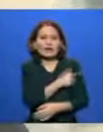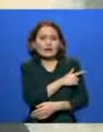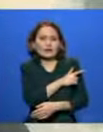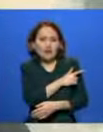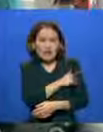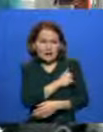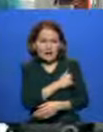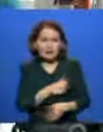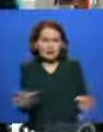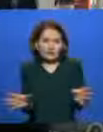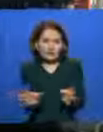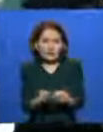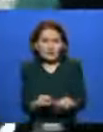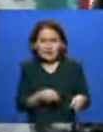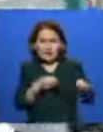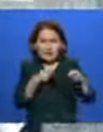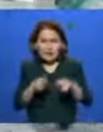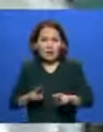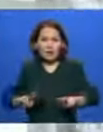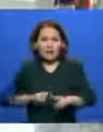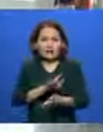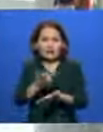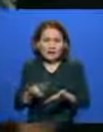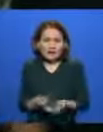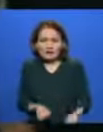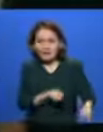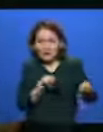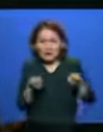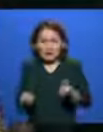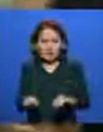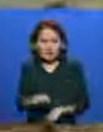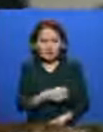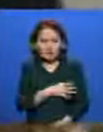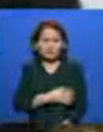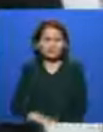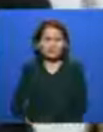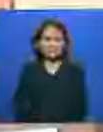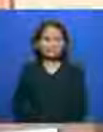кеңес оны санитарлық авиациямен Астанаға жеткізу керек деген шешім қабылдаған.